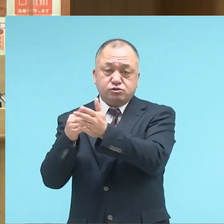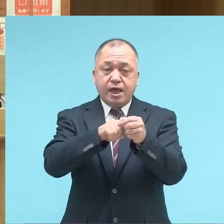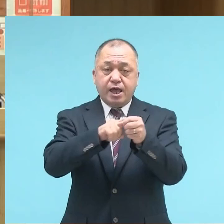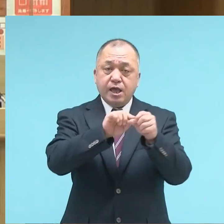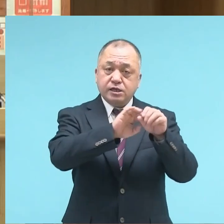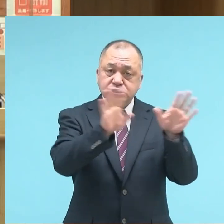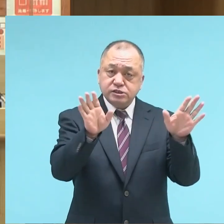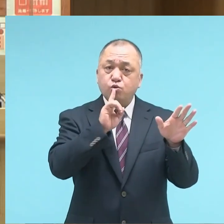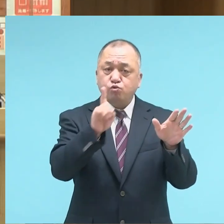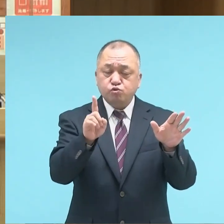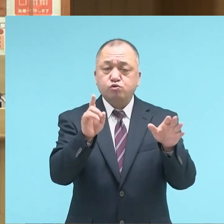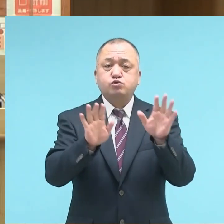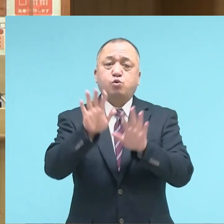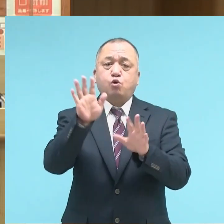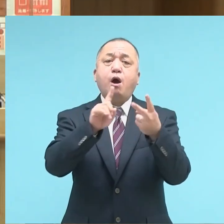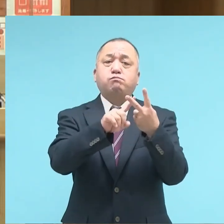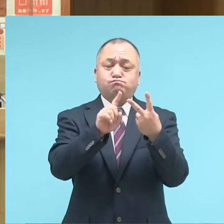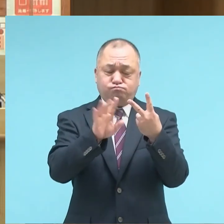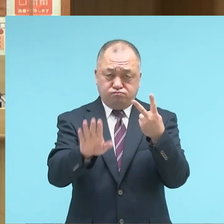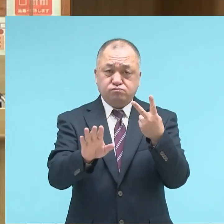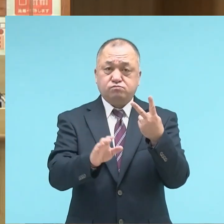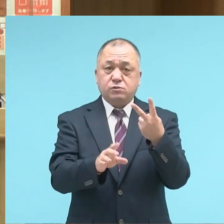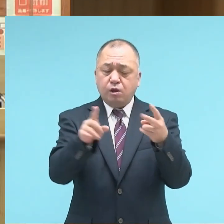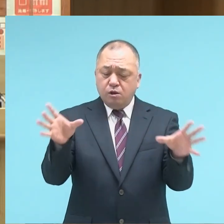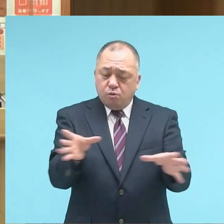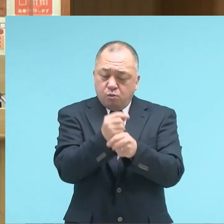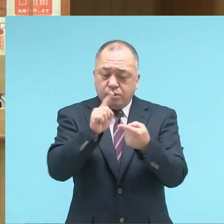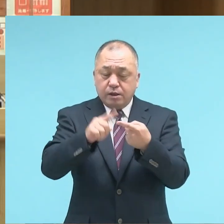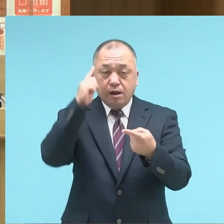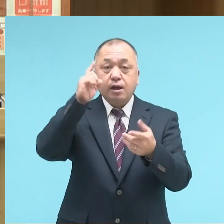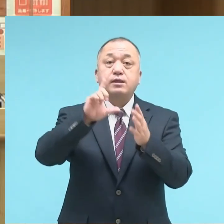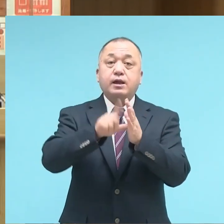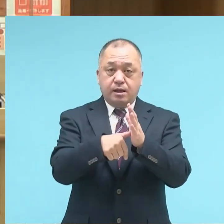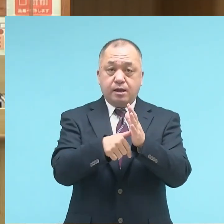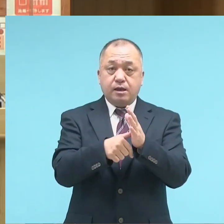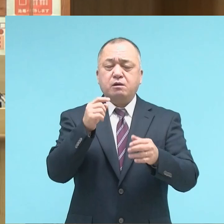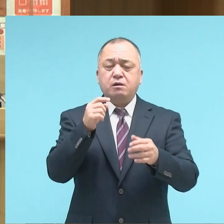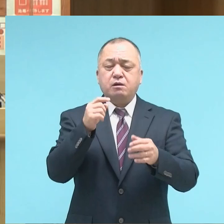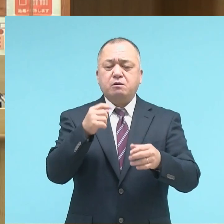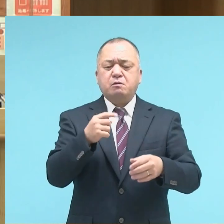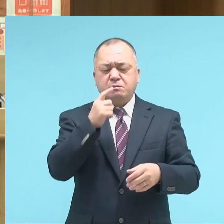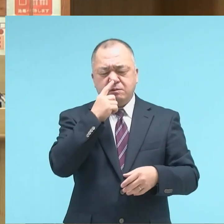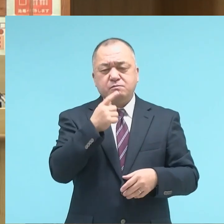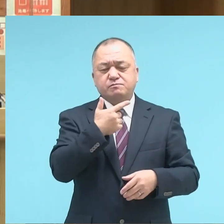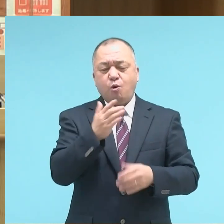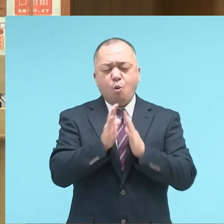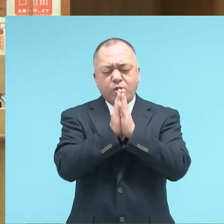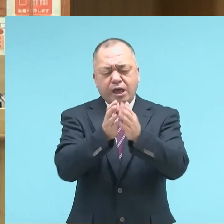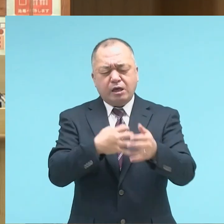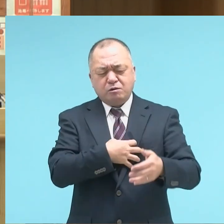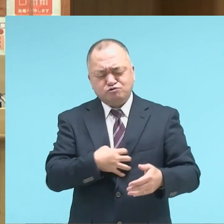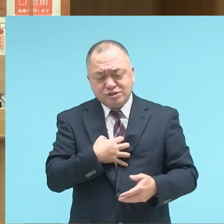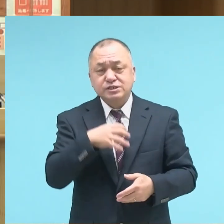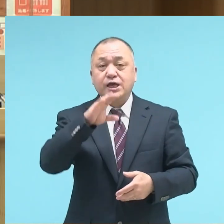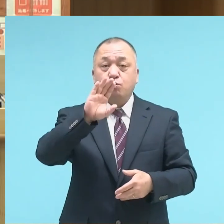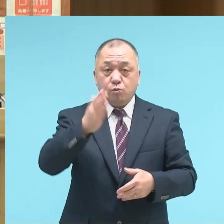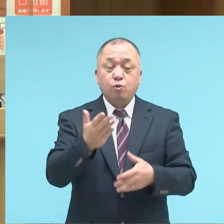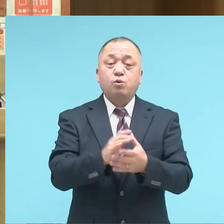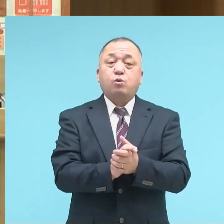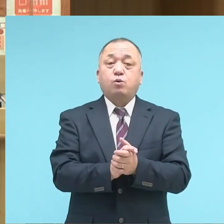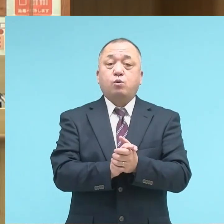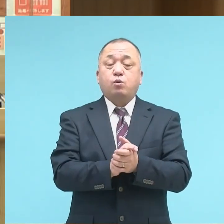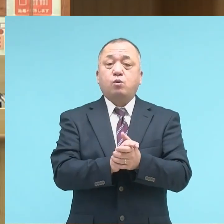状況もありますので、そういったことを総合的に考えると大変心苦しいお願いにはなるんですけども、どうし